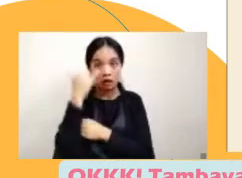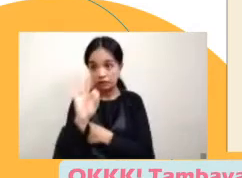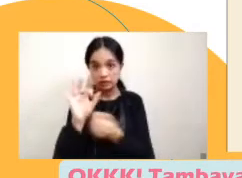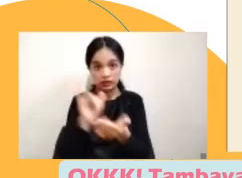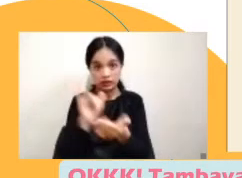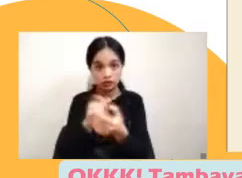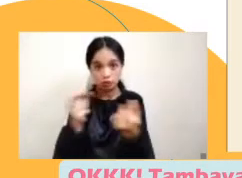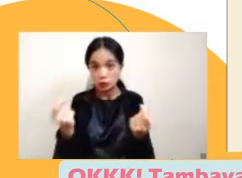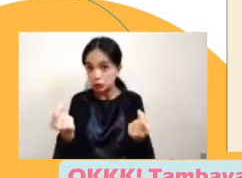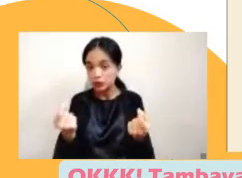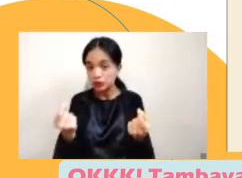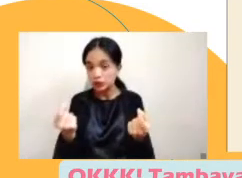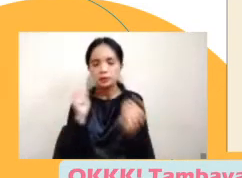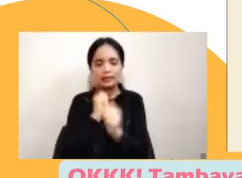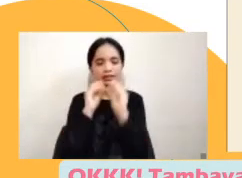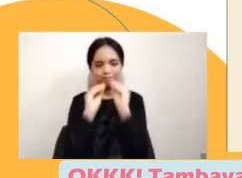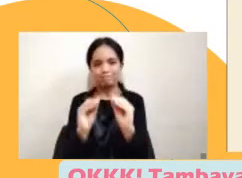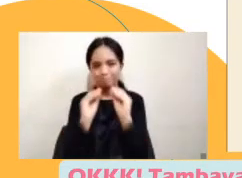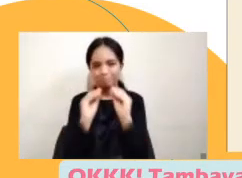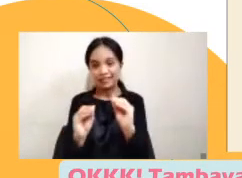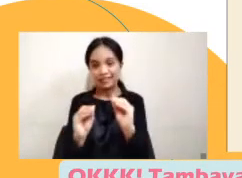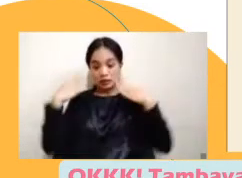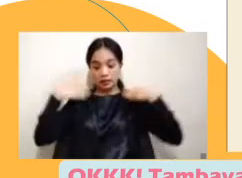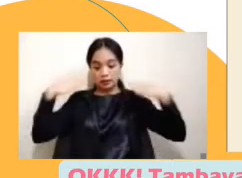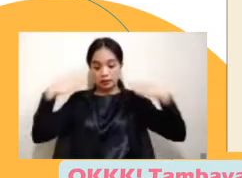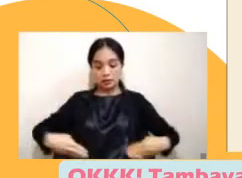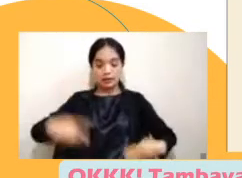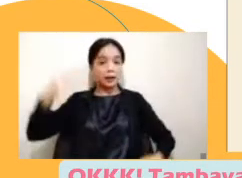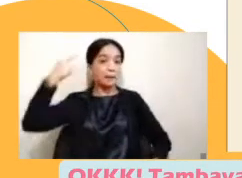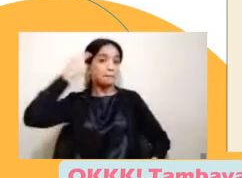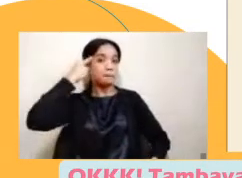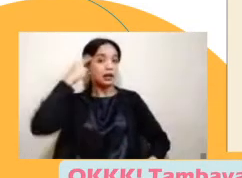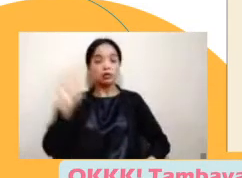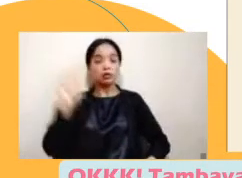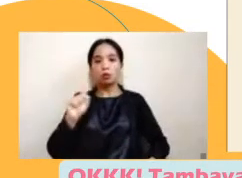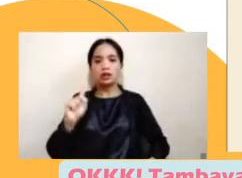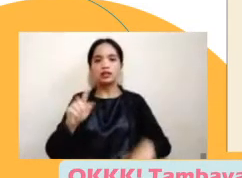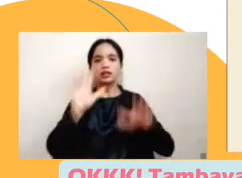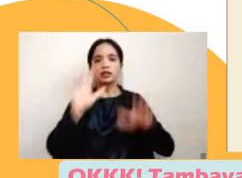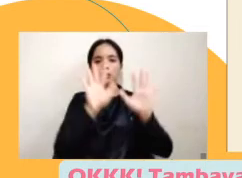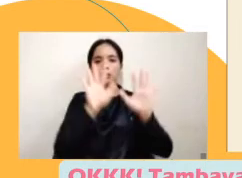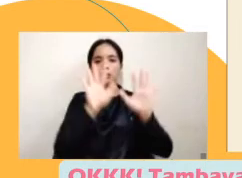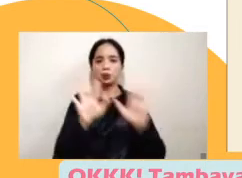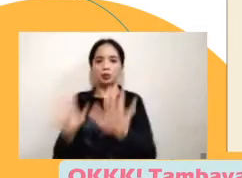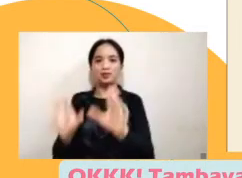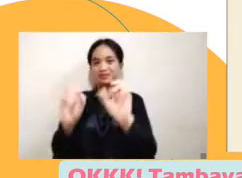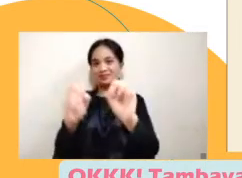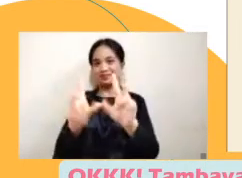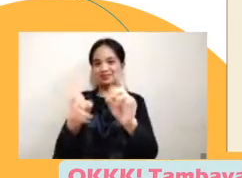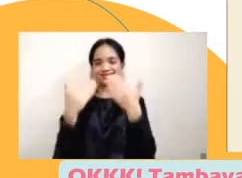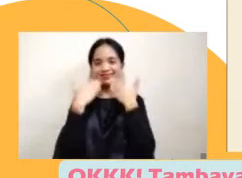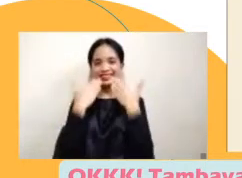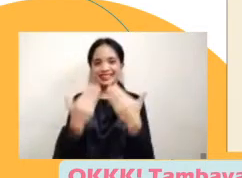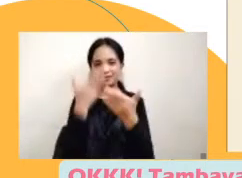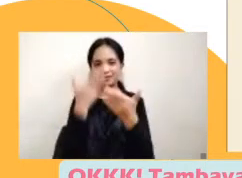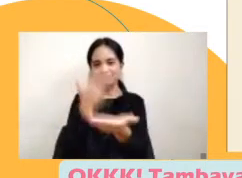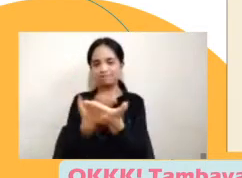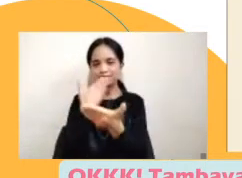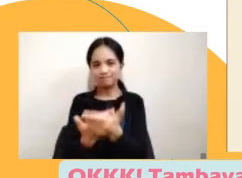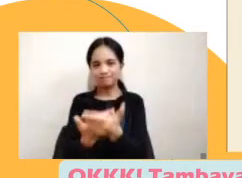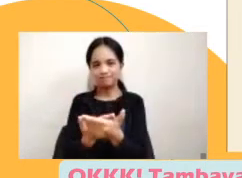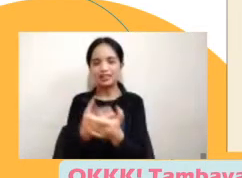'yon, tinuturuan natin na yung body and mind natin ay kumalma. Okay? Very good. Okay? So tama-tama